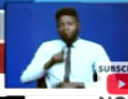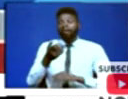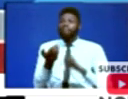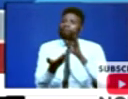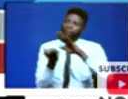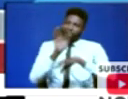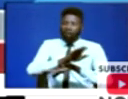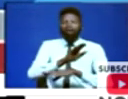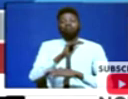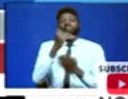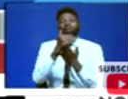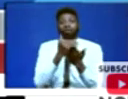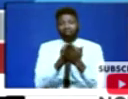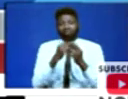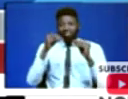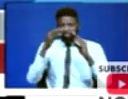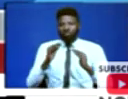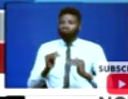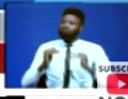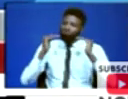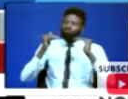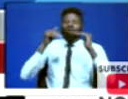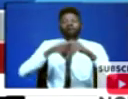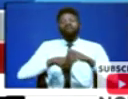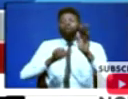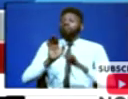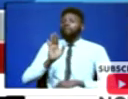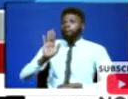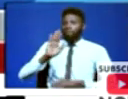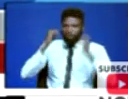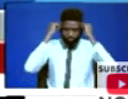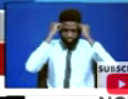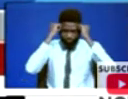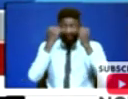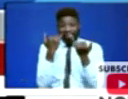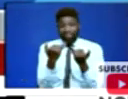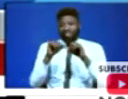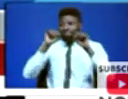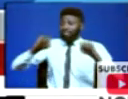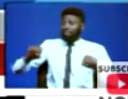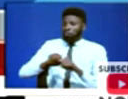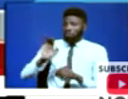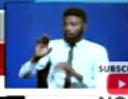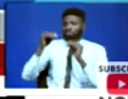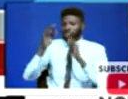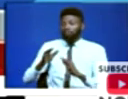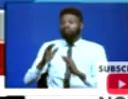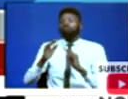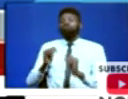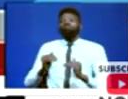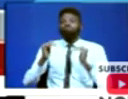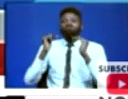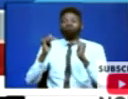na viwango vyao vya masomo badala ya mfumo wa sasa wa tume ya kuajiri walimu ambapo walimu wanapandishwa ngazi kuambatana na muda